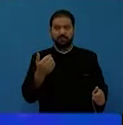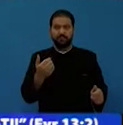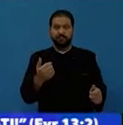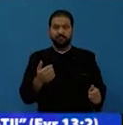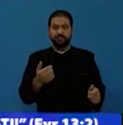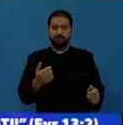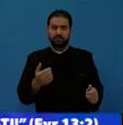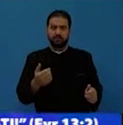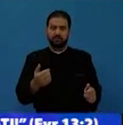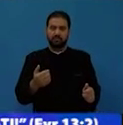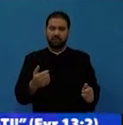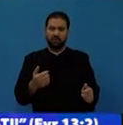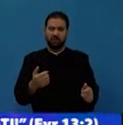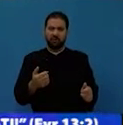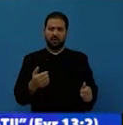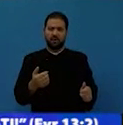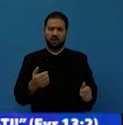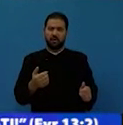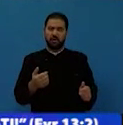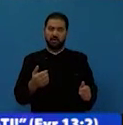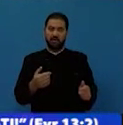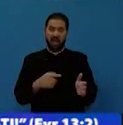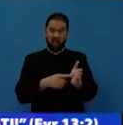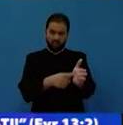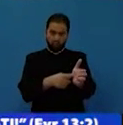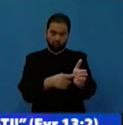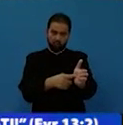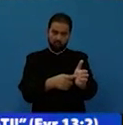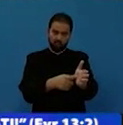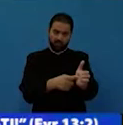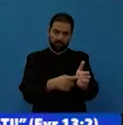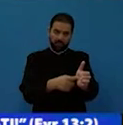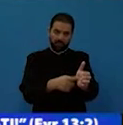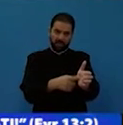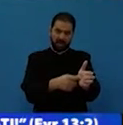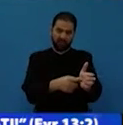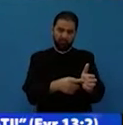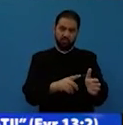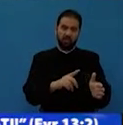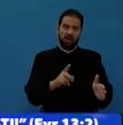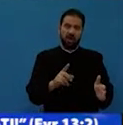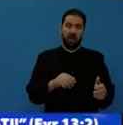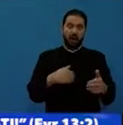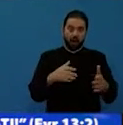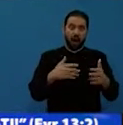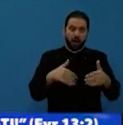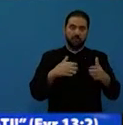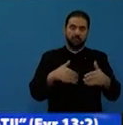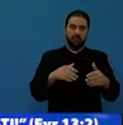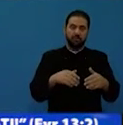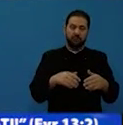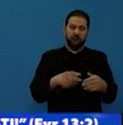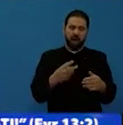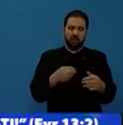a constatat că a întins coarda prea tare și că s-ar putea să fie și ceva bun din ceea ce îi